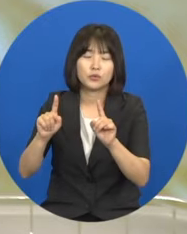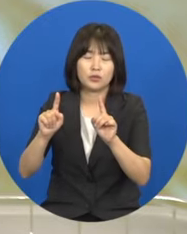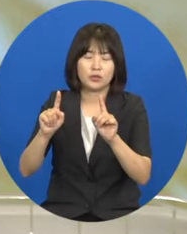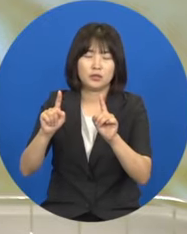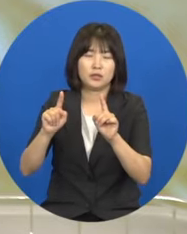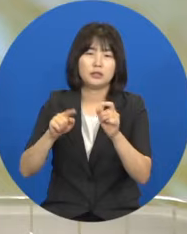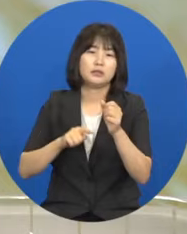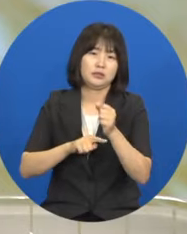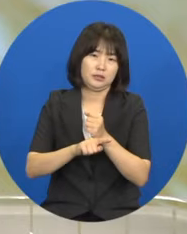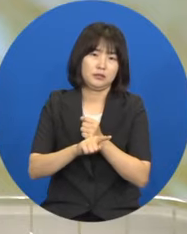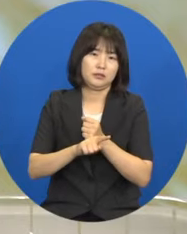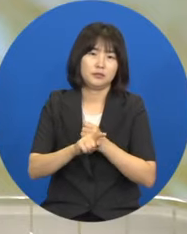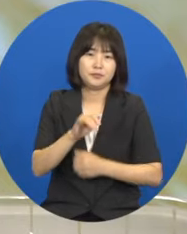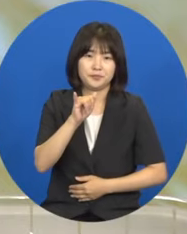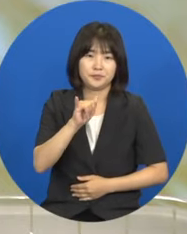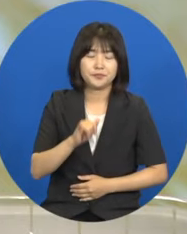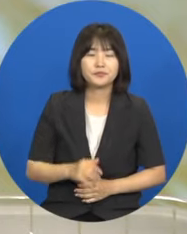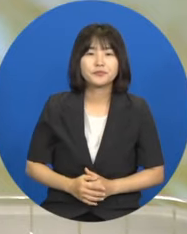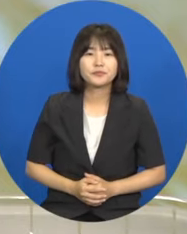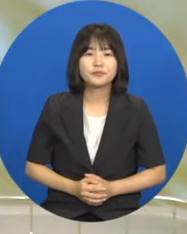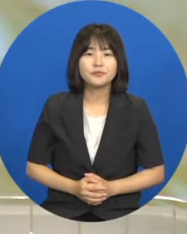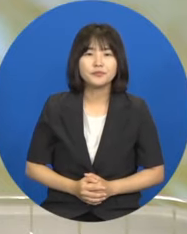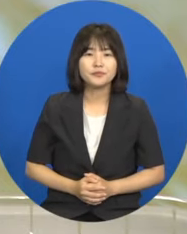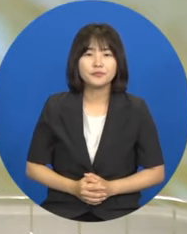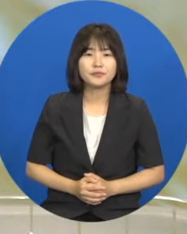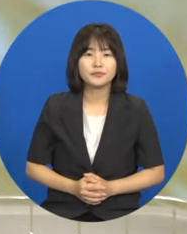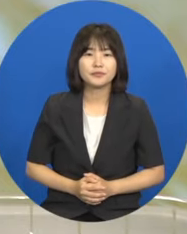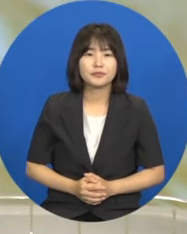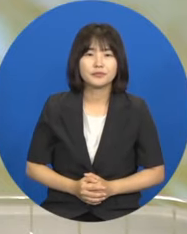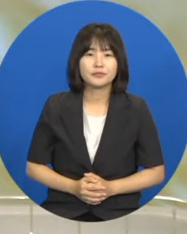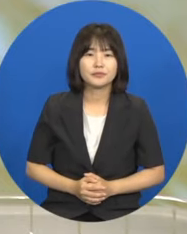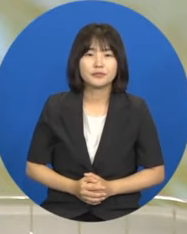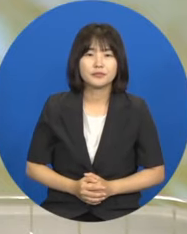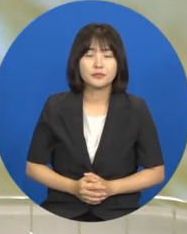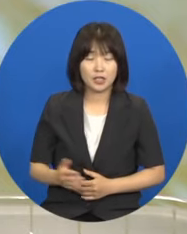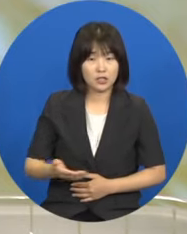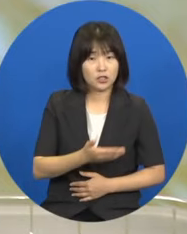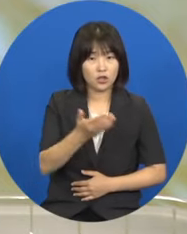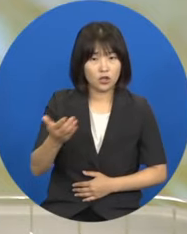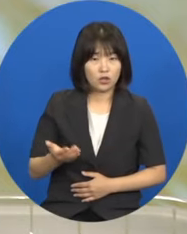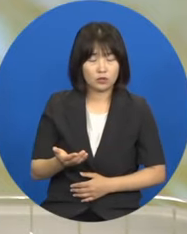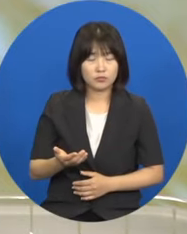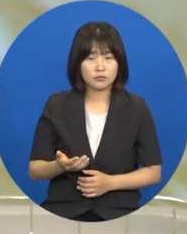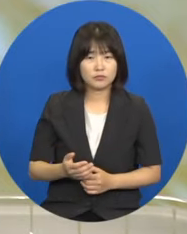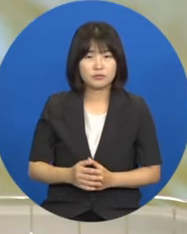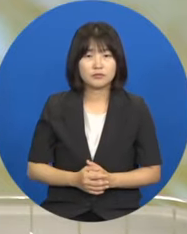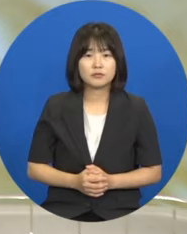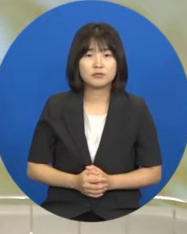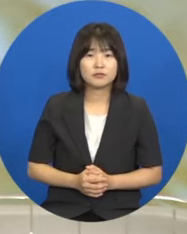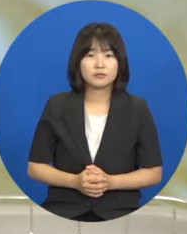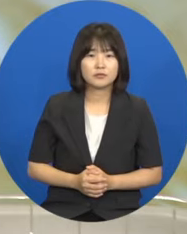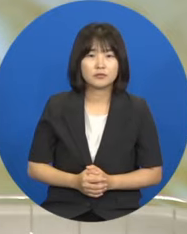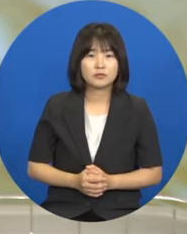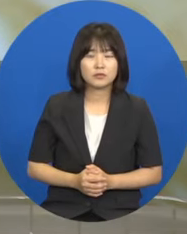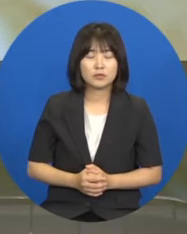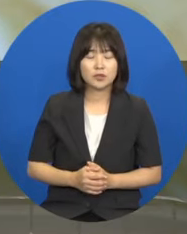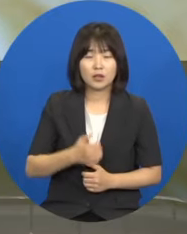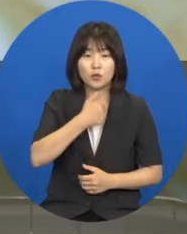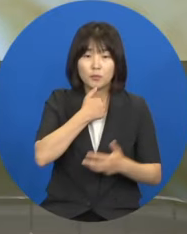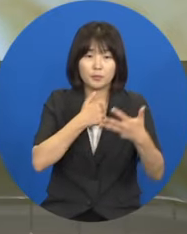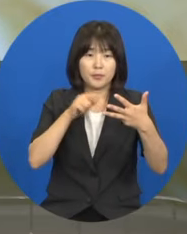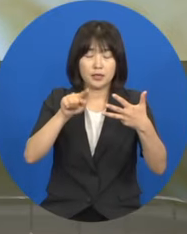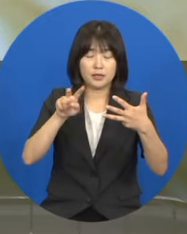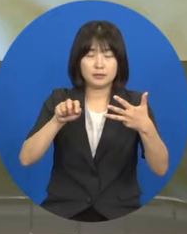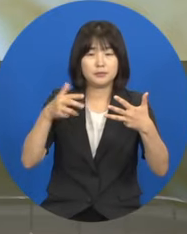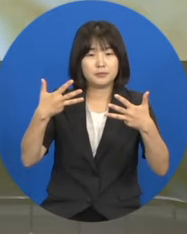회복된다는 의미가 되겠습니다. 그런데 여러분, 전제가 있습니다. 우리 로마서 8장